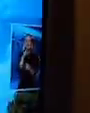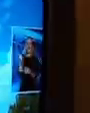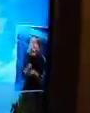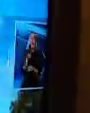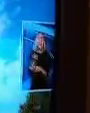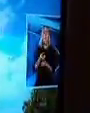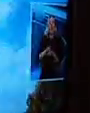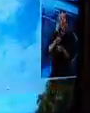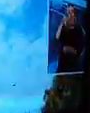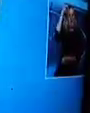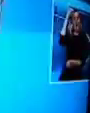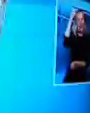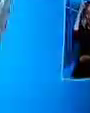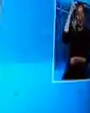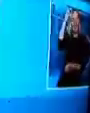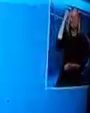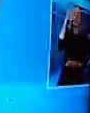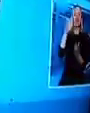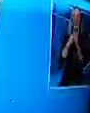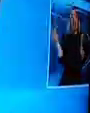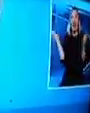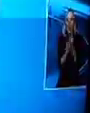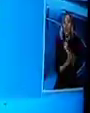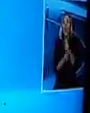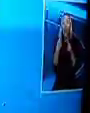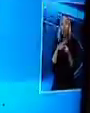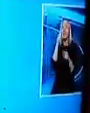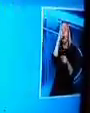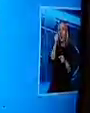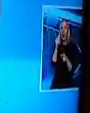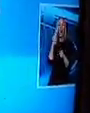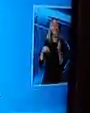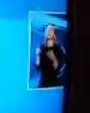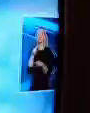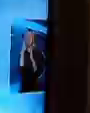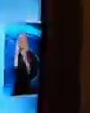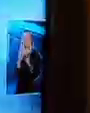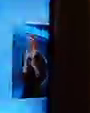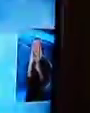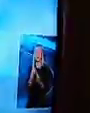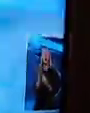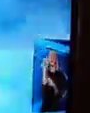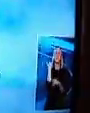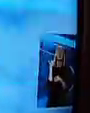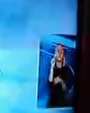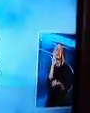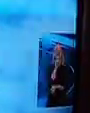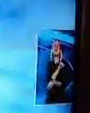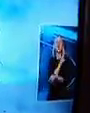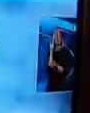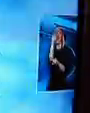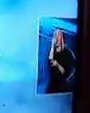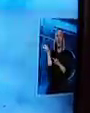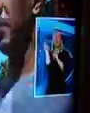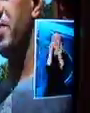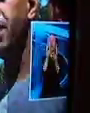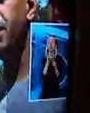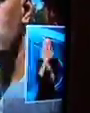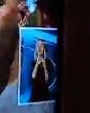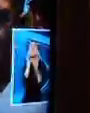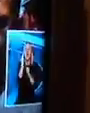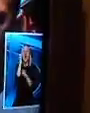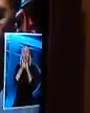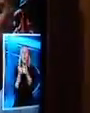su centru Sopanje, izbegao je rušenje zahvaljujući rodama, koje su se tu nastanile pre deceniju i po. Ove su pokušavale da